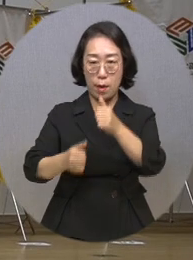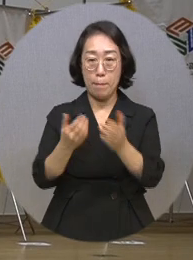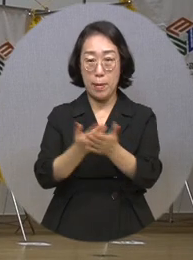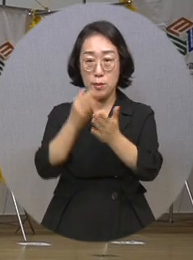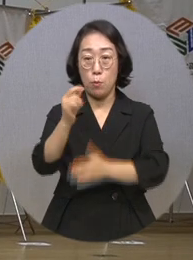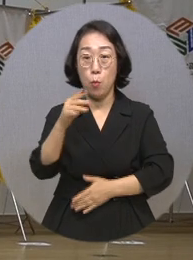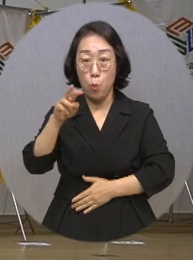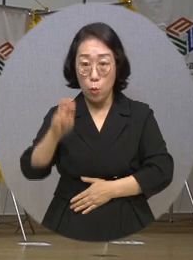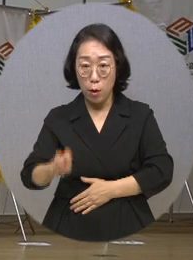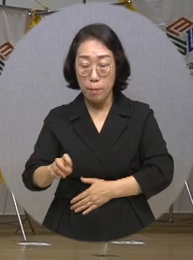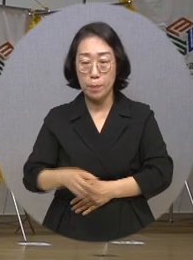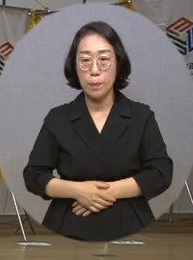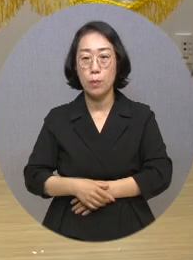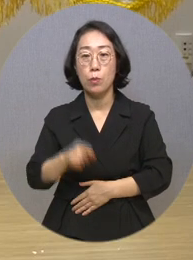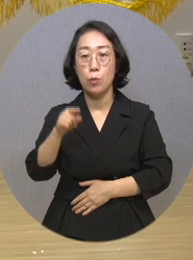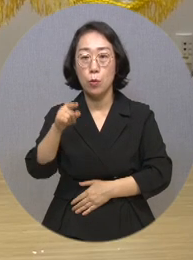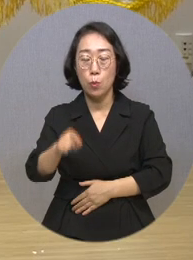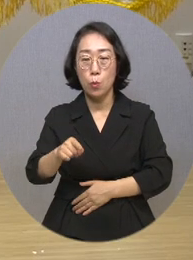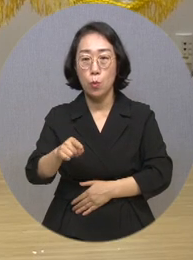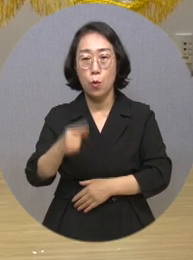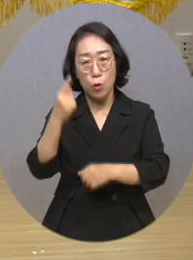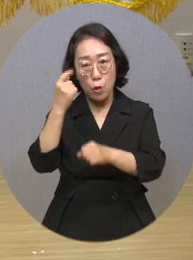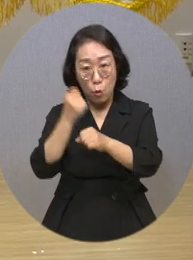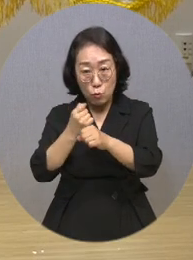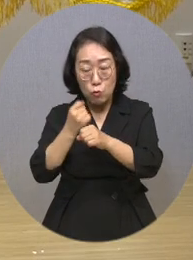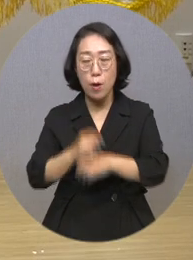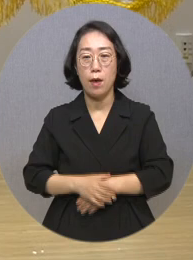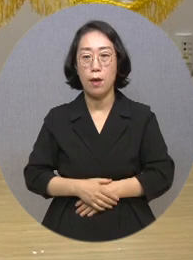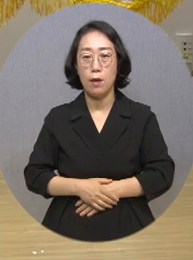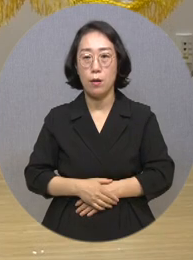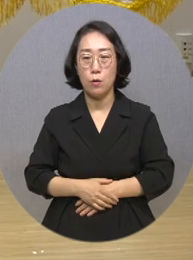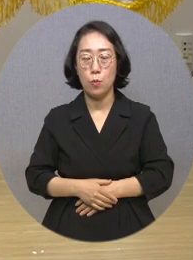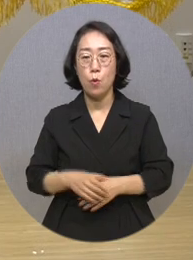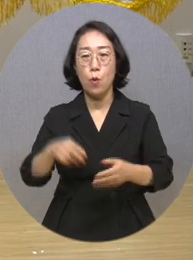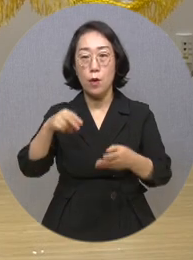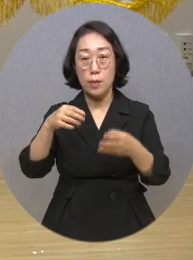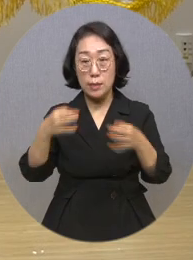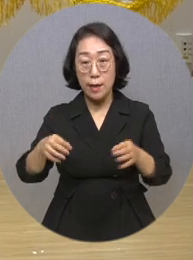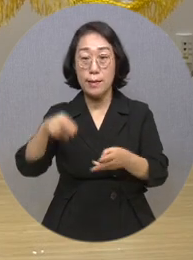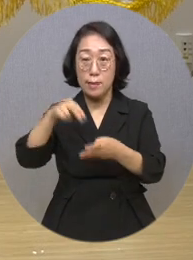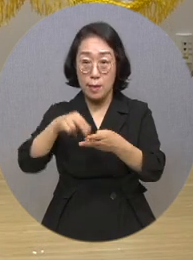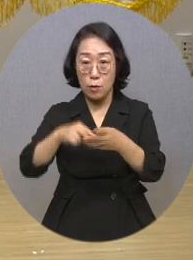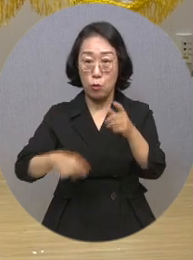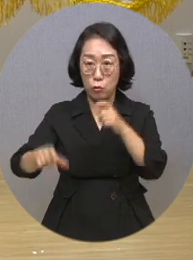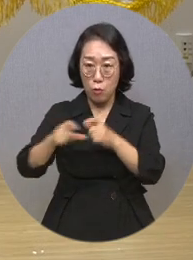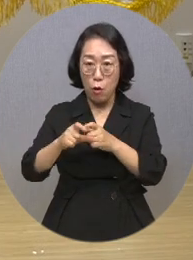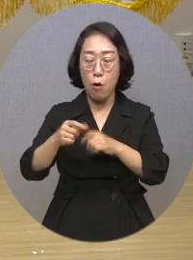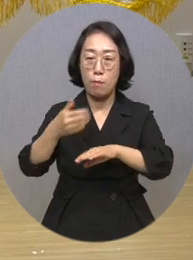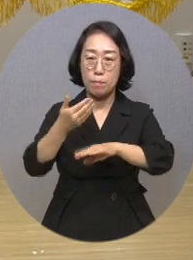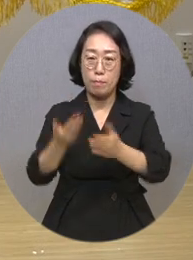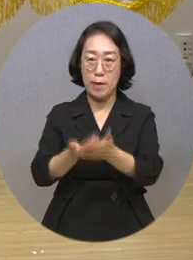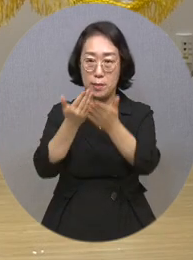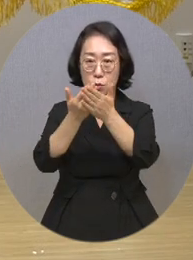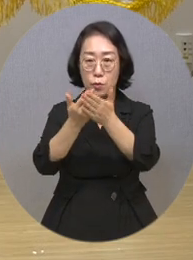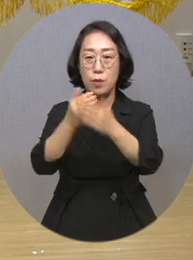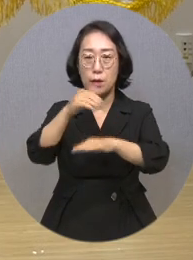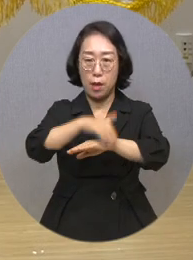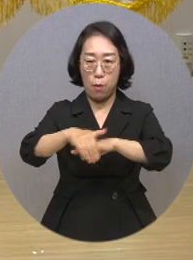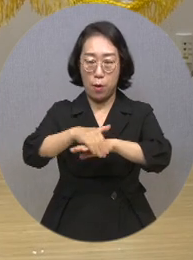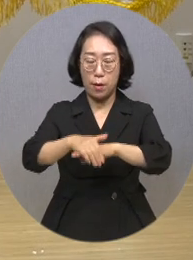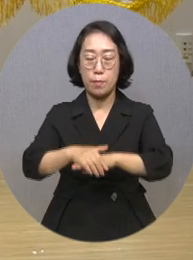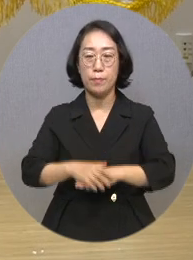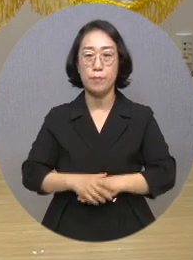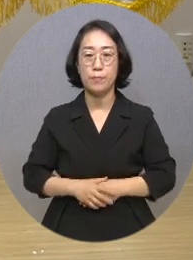포럼과 소상인 연구회, 서민금융센터를 두고 입지를 강화해 나갈 계획입니다. 복지TV 뉴스